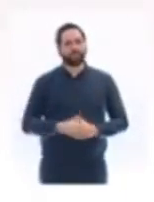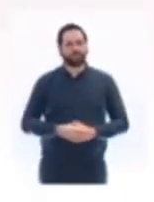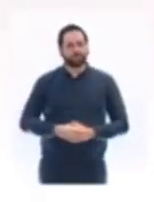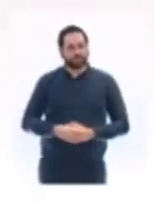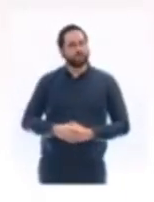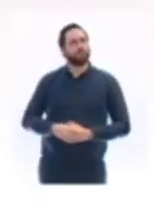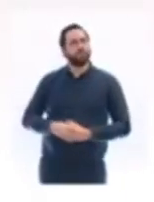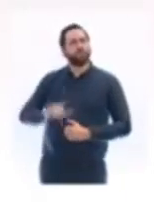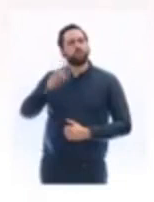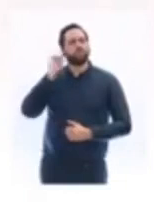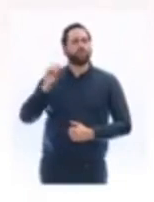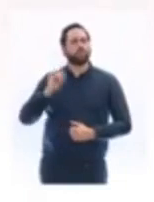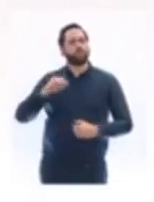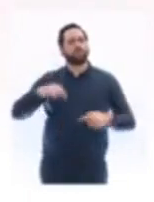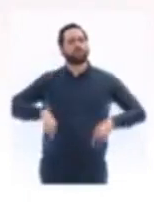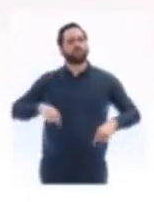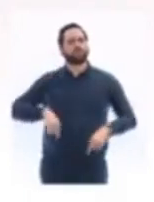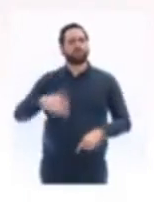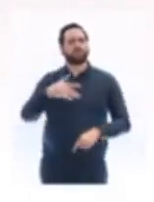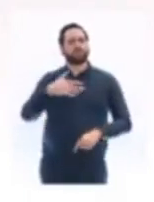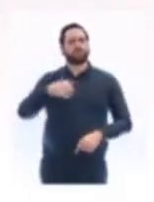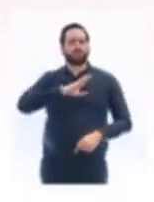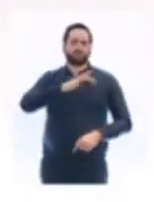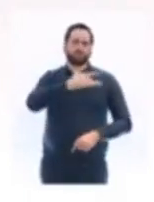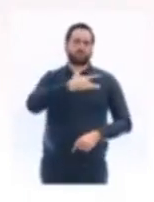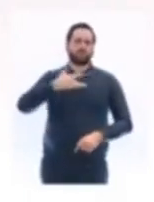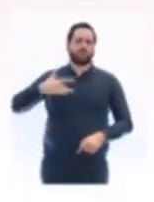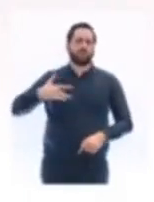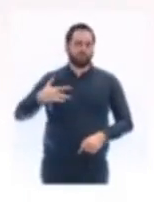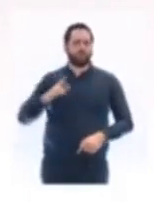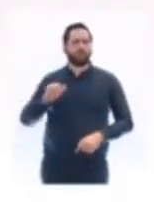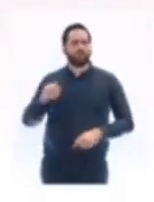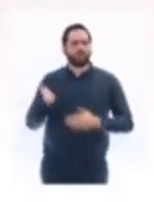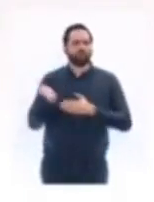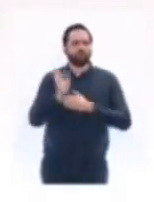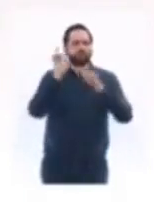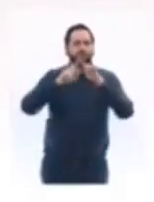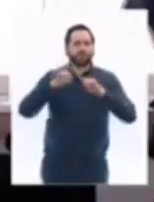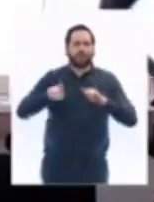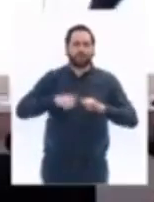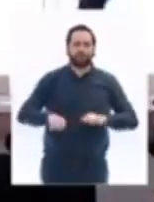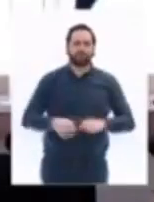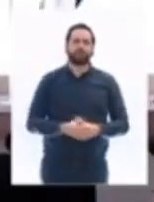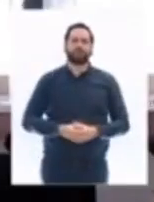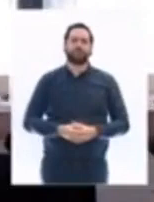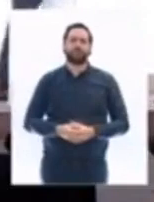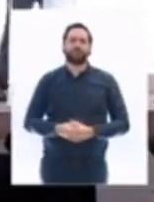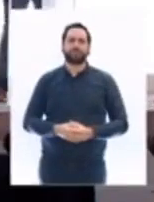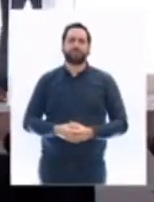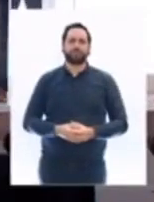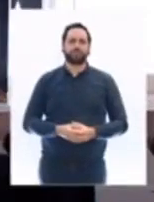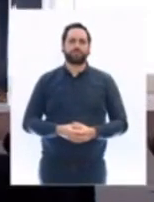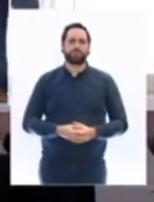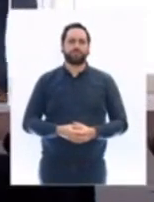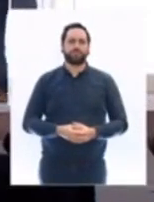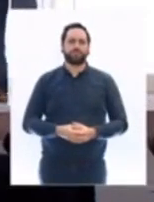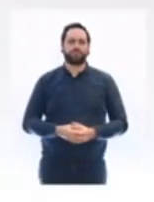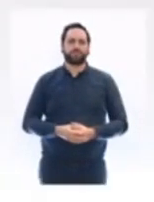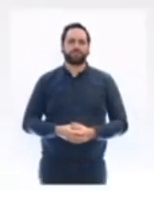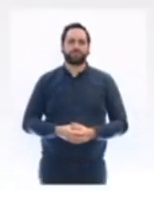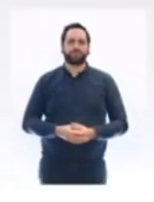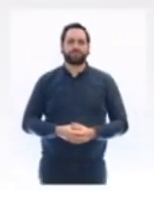conditions possibles un grand nombre de malades qui affluent chaque jour dans nos hôpitaux. Aujourd'hui encore, au cours des 24 dernières heures, ce sont plus de